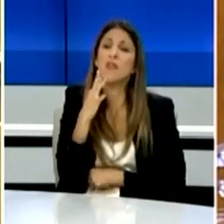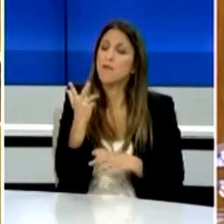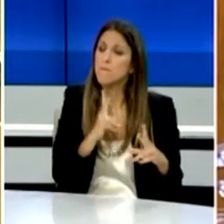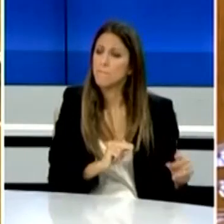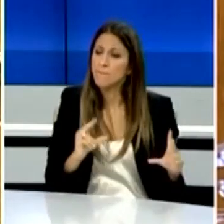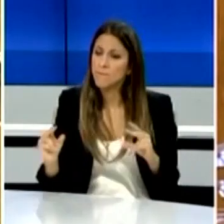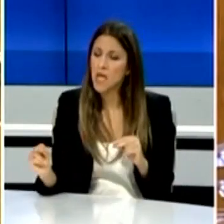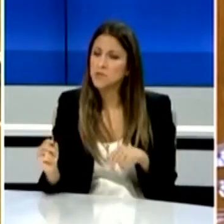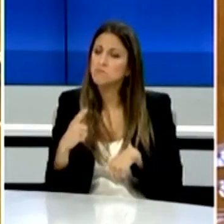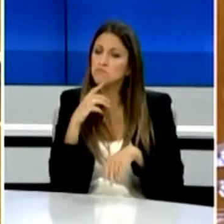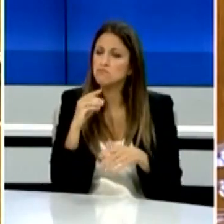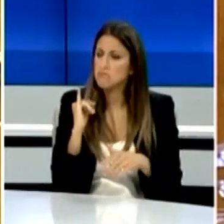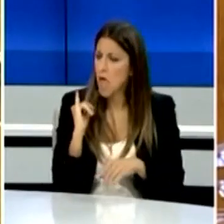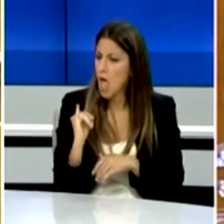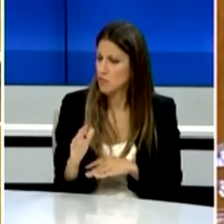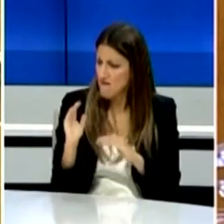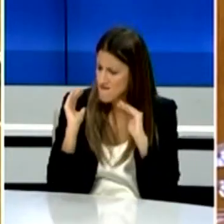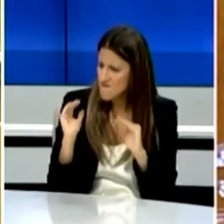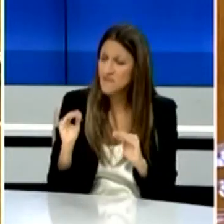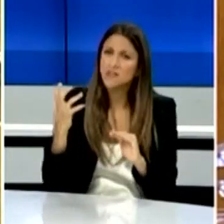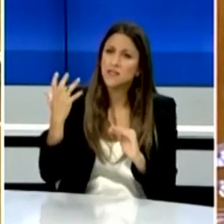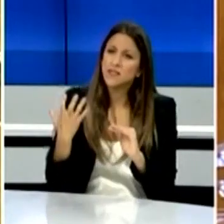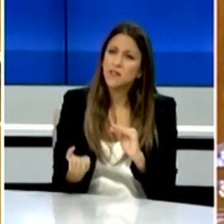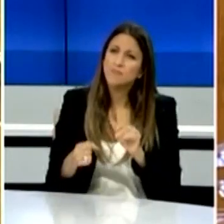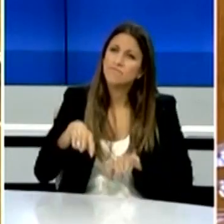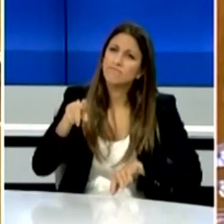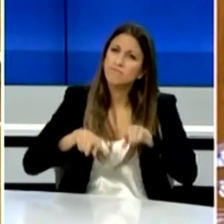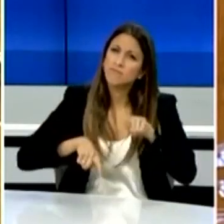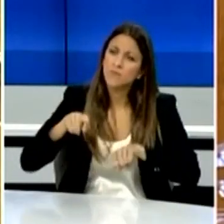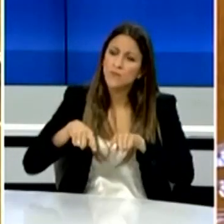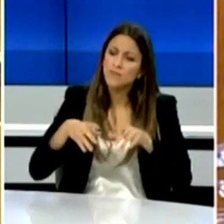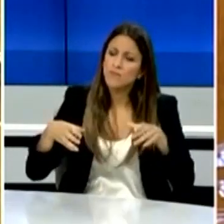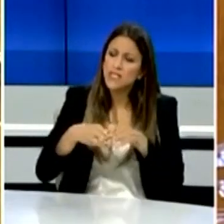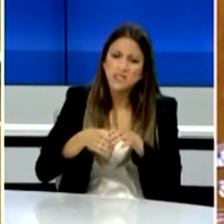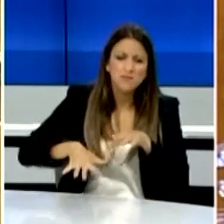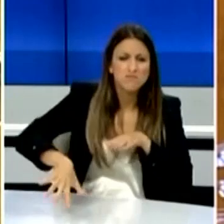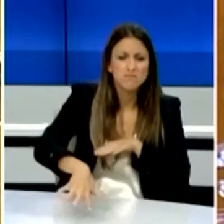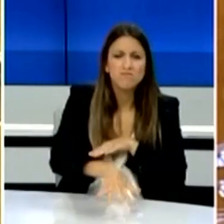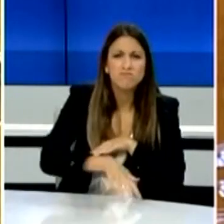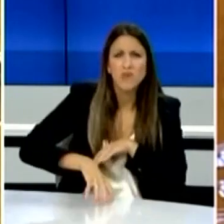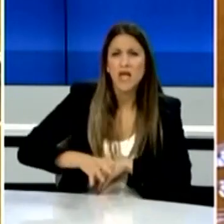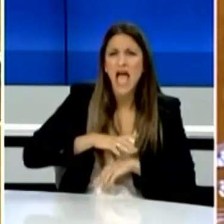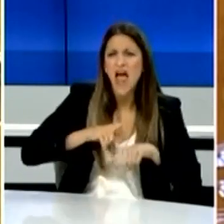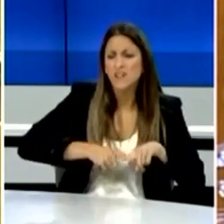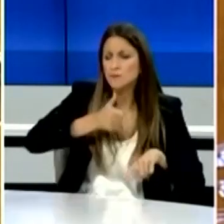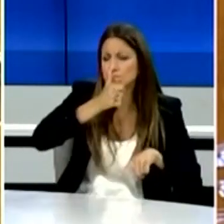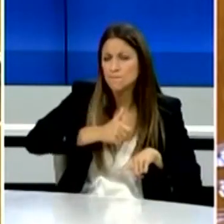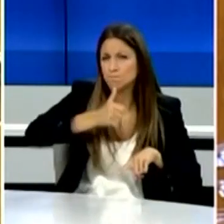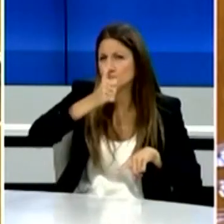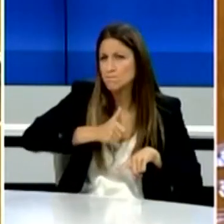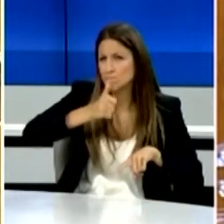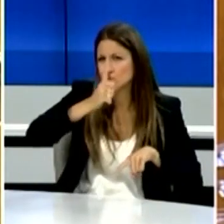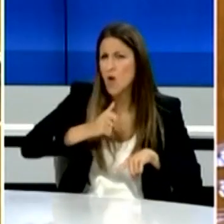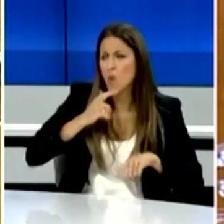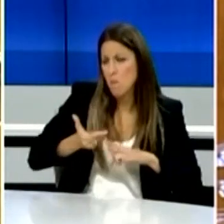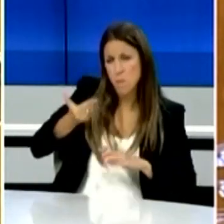ακόμα ανοιχτές, νοπές, εθνικές κοινωνικές πληγές, όταν η